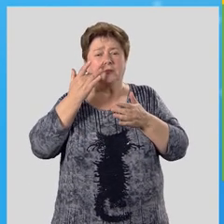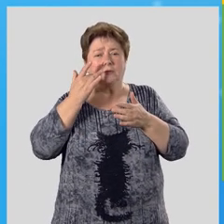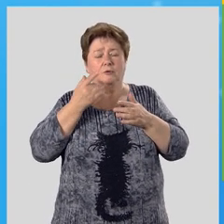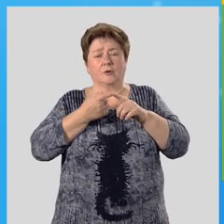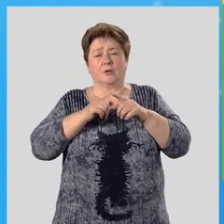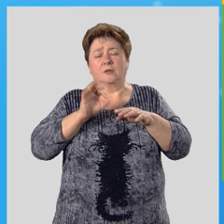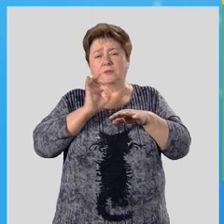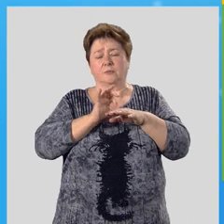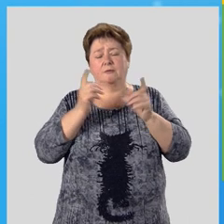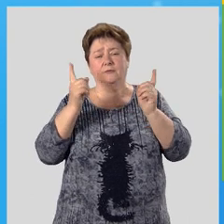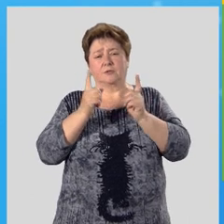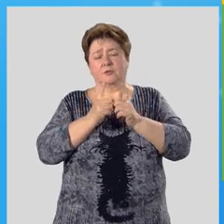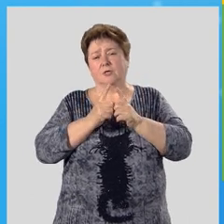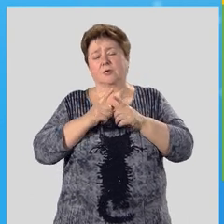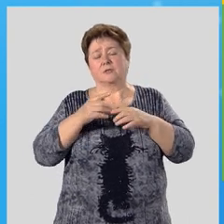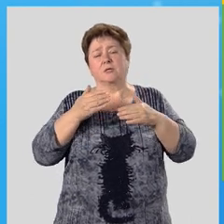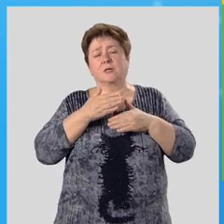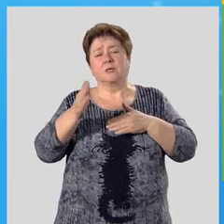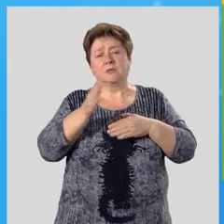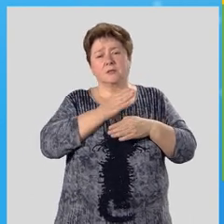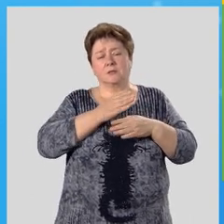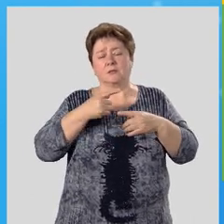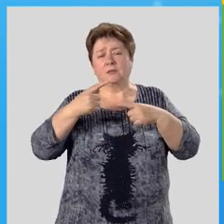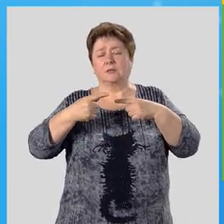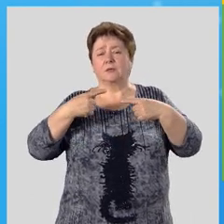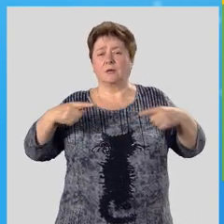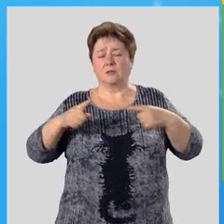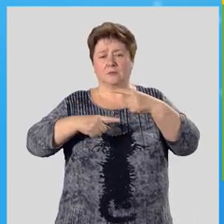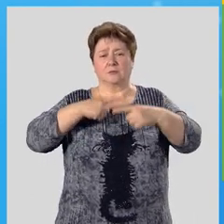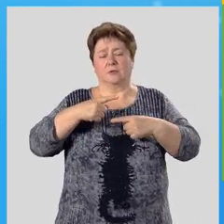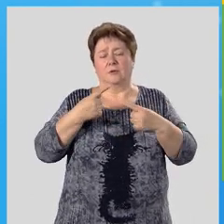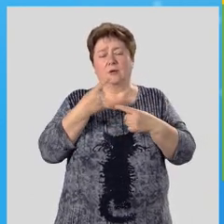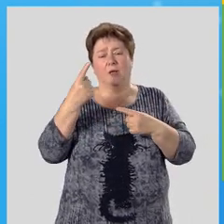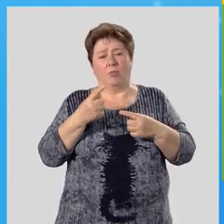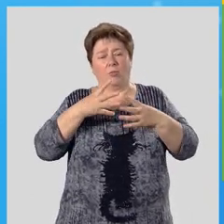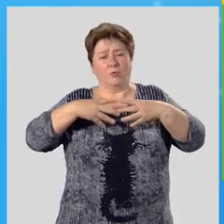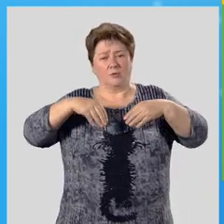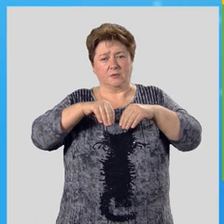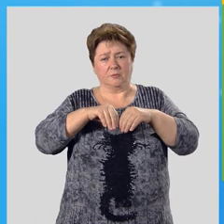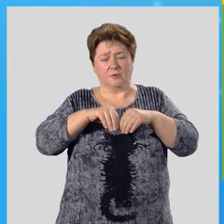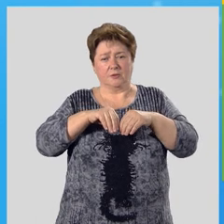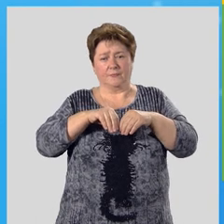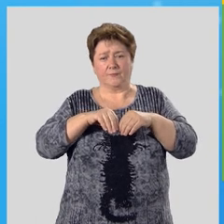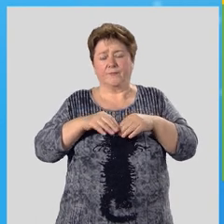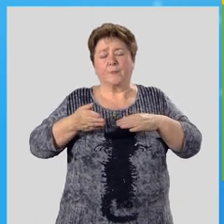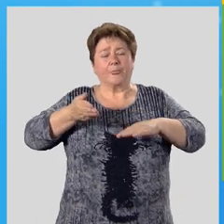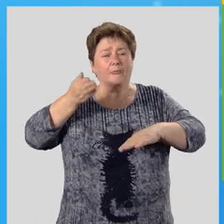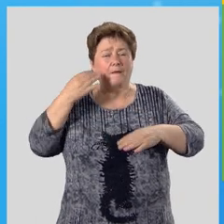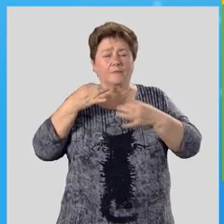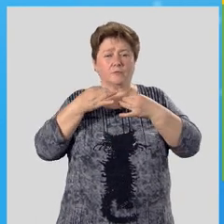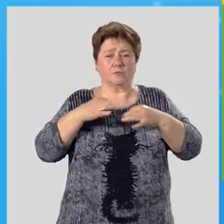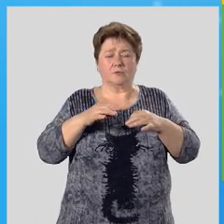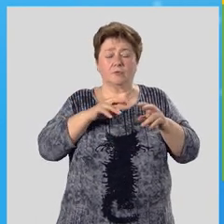это заболевание встречается среди разных поколений одной и той же семьи, уже давно